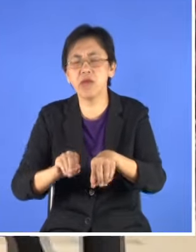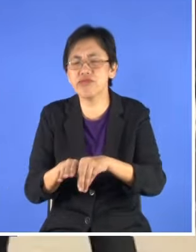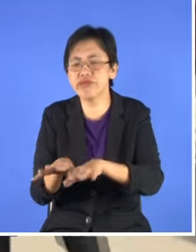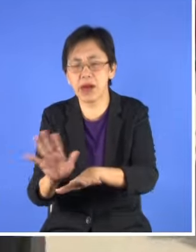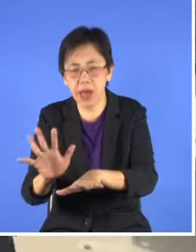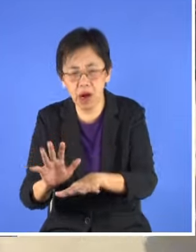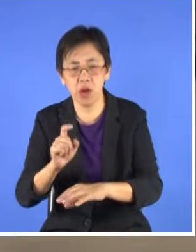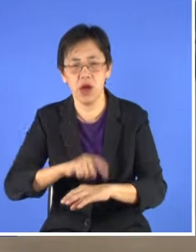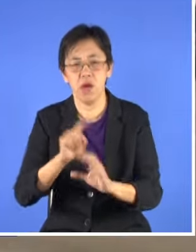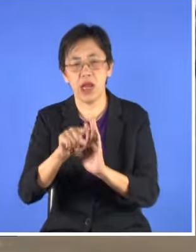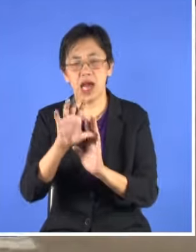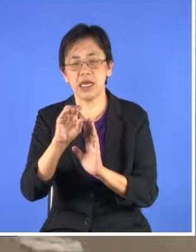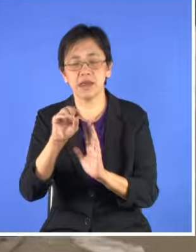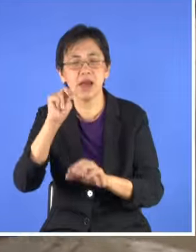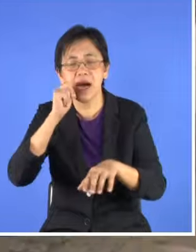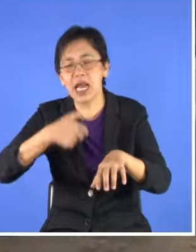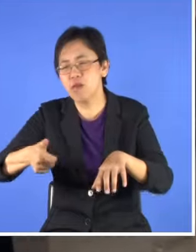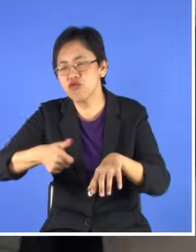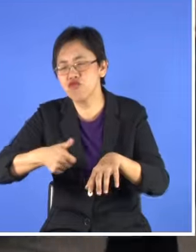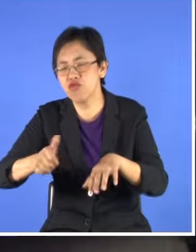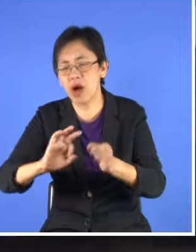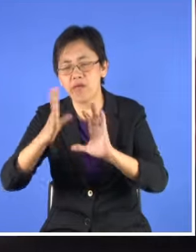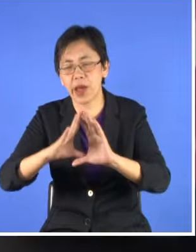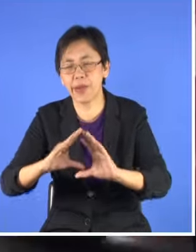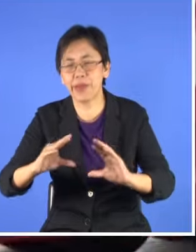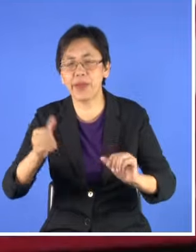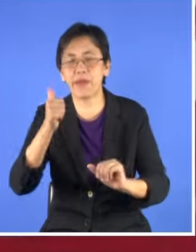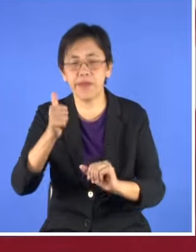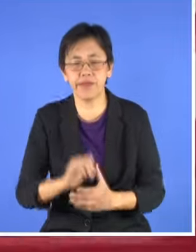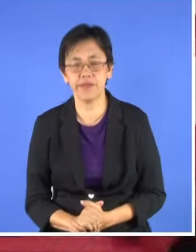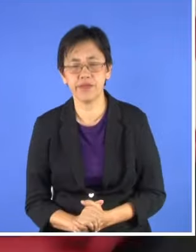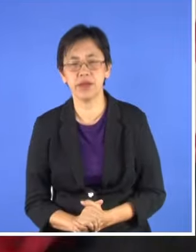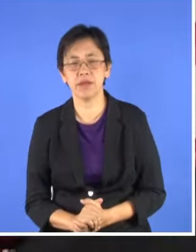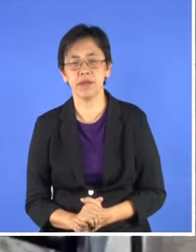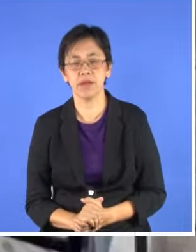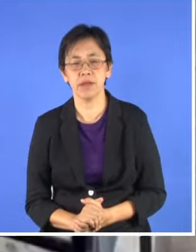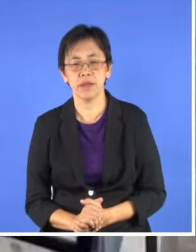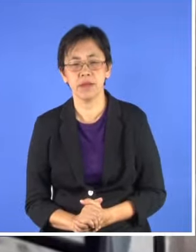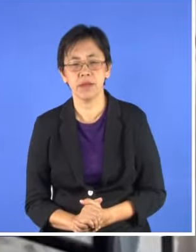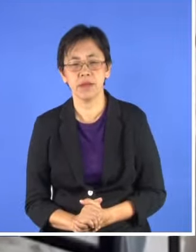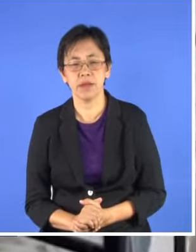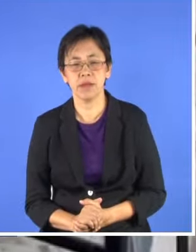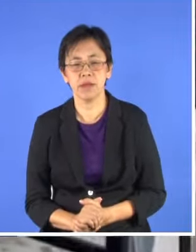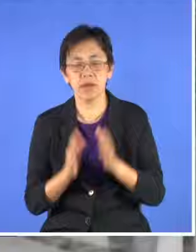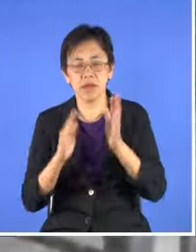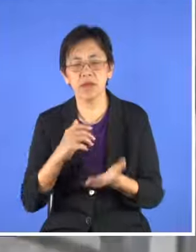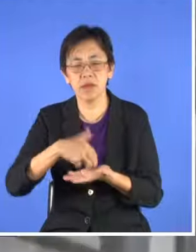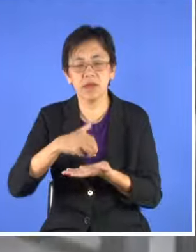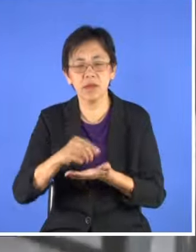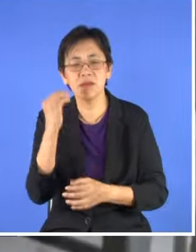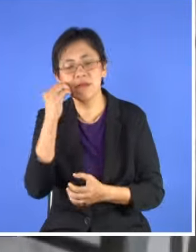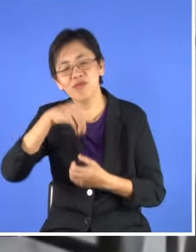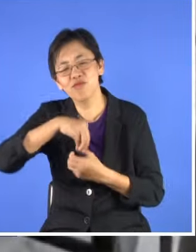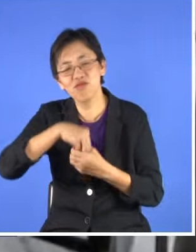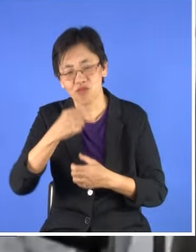50นาทีถึงสามารถควบคุมเหตุไว้ได้ชาวบ้านในพื้นที่ชื่อนายวันชนะเล่าให้ฟังว่าตอนนั้นเนี่ยเขาอยู่ในบ้านเห็น